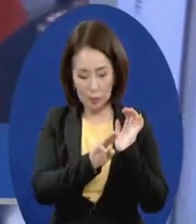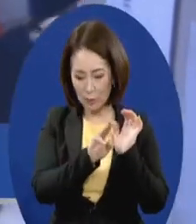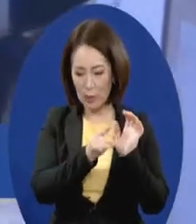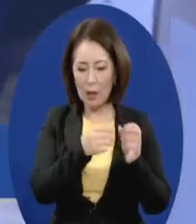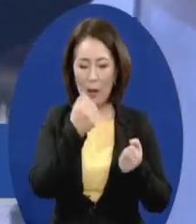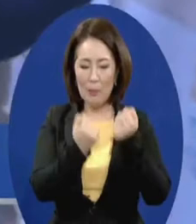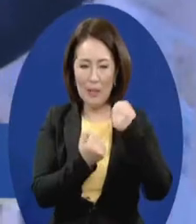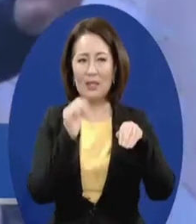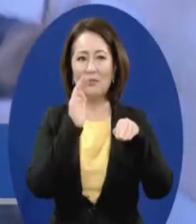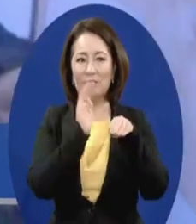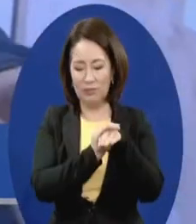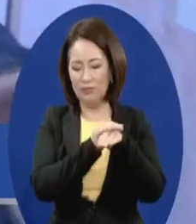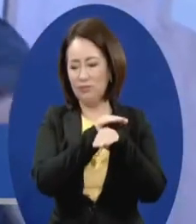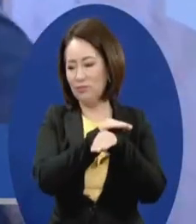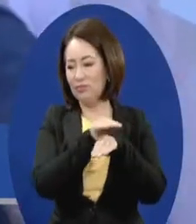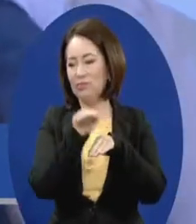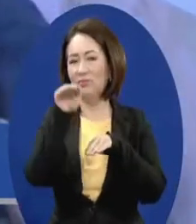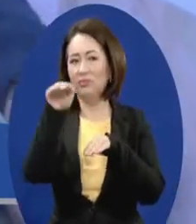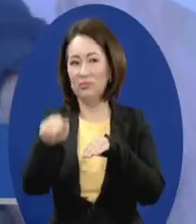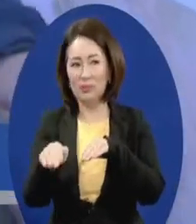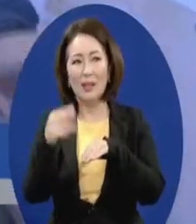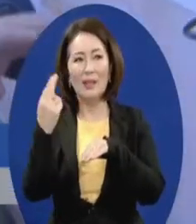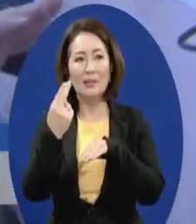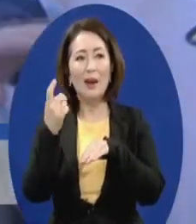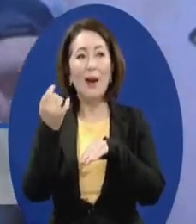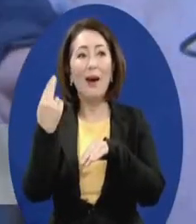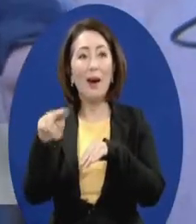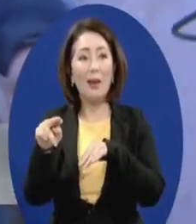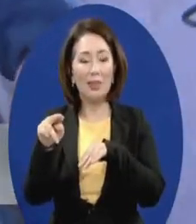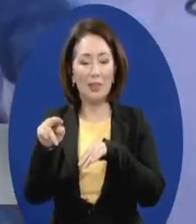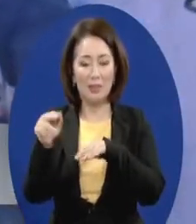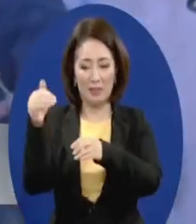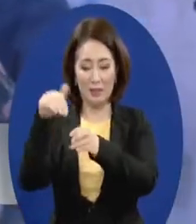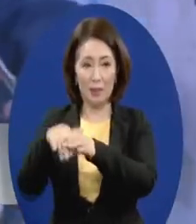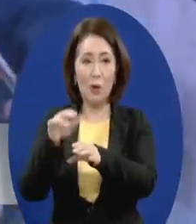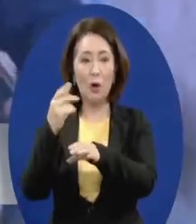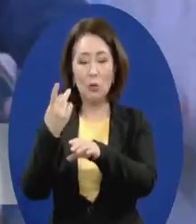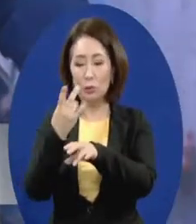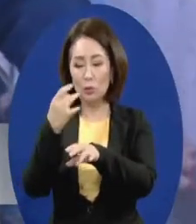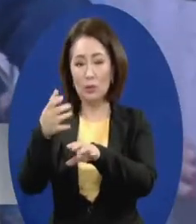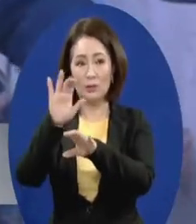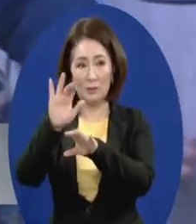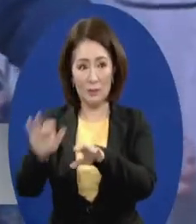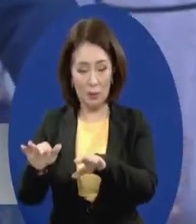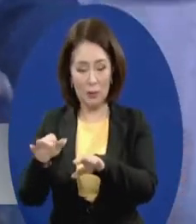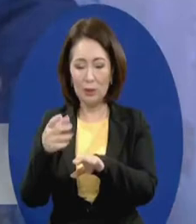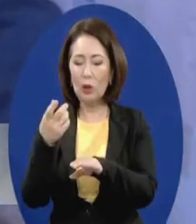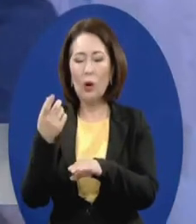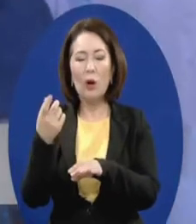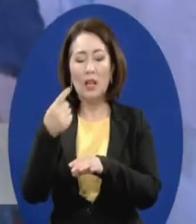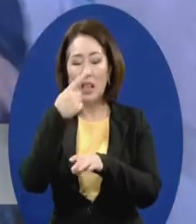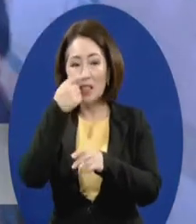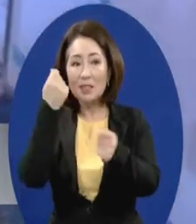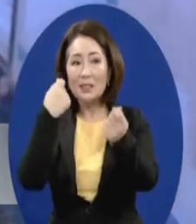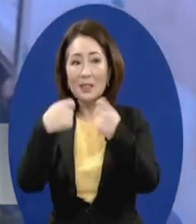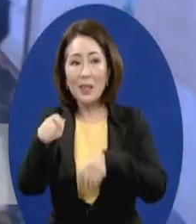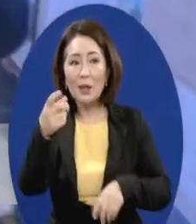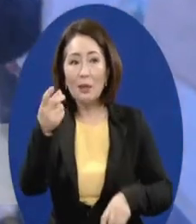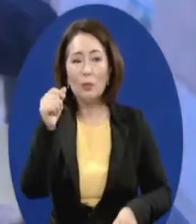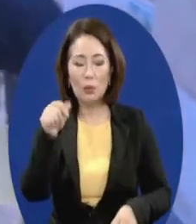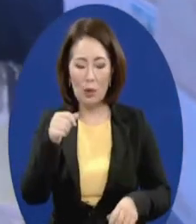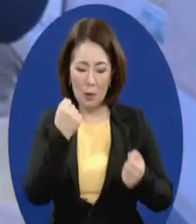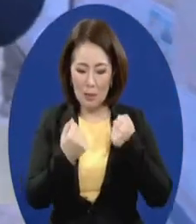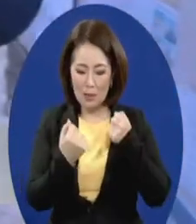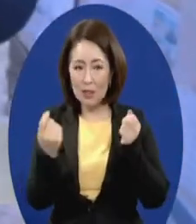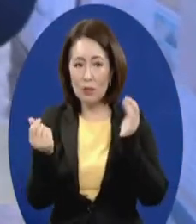эндээс автомашинд ачигтаад цагаан хад гэдэг газар хурж ирэхэд цагаан хад гэдэг газар хурж ирээд урагшаага гарахад